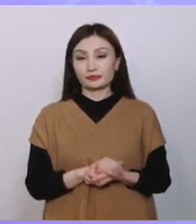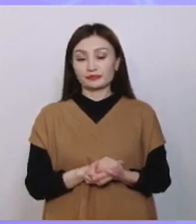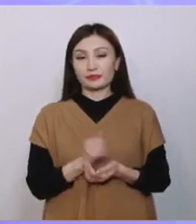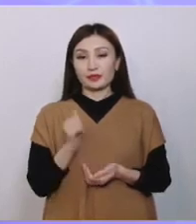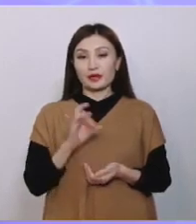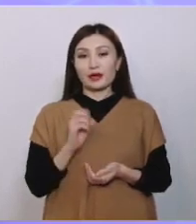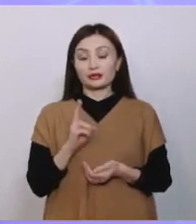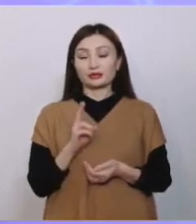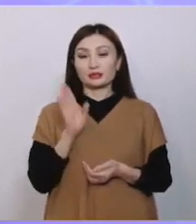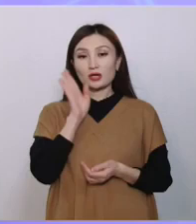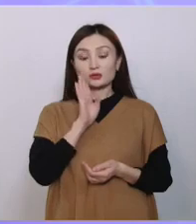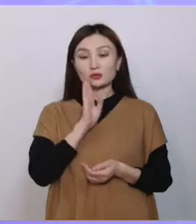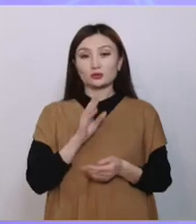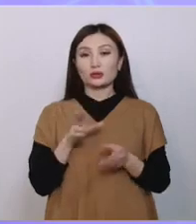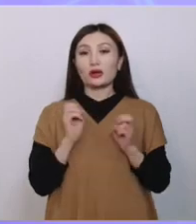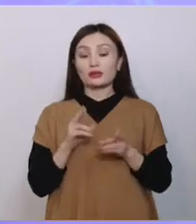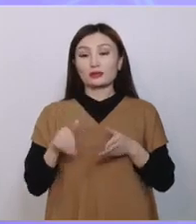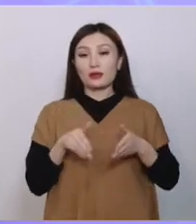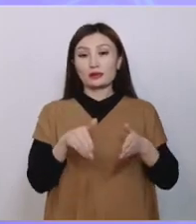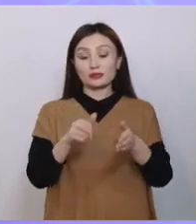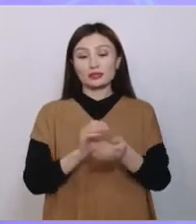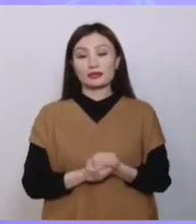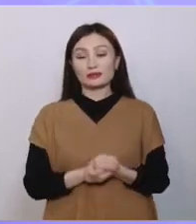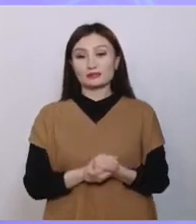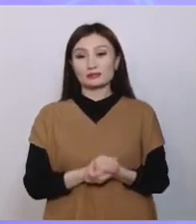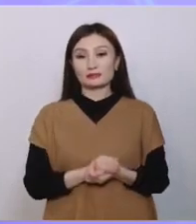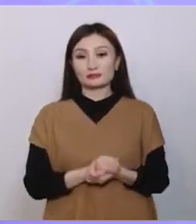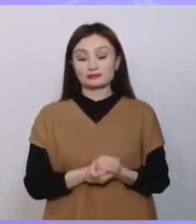Арықта су қантип алып жатат, балдар?